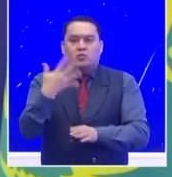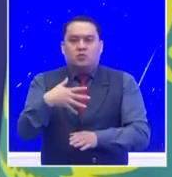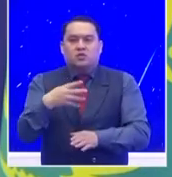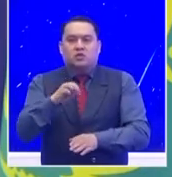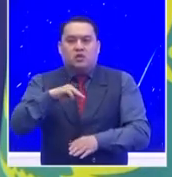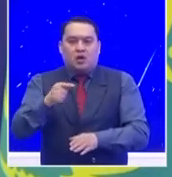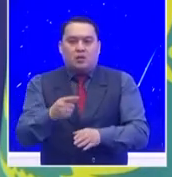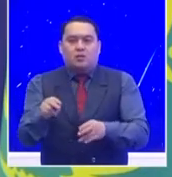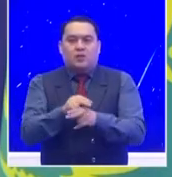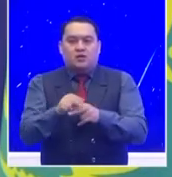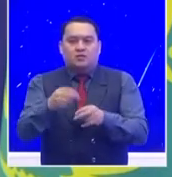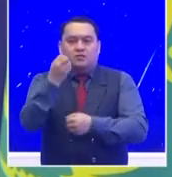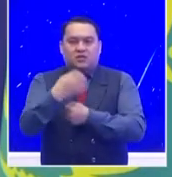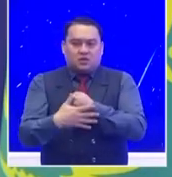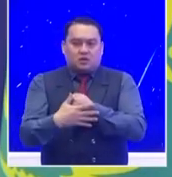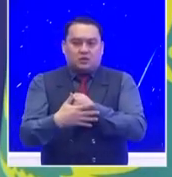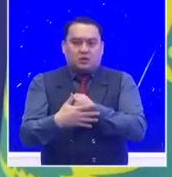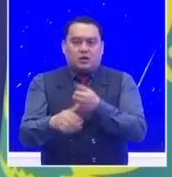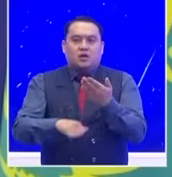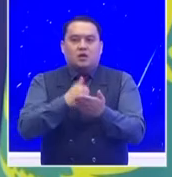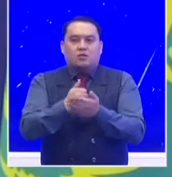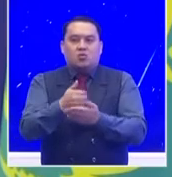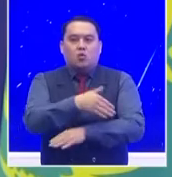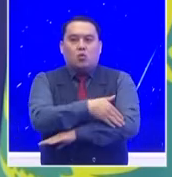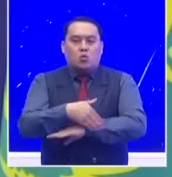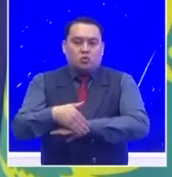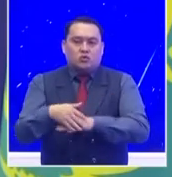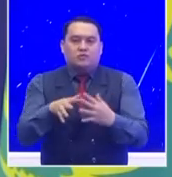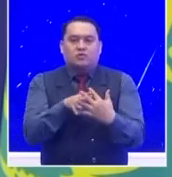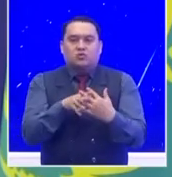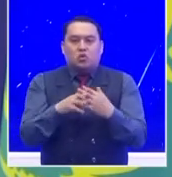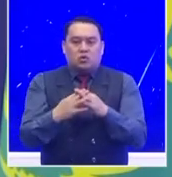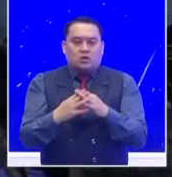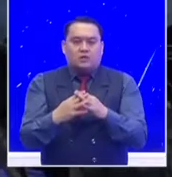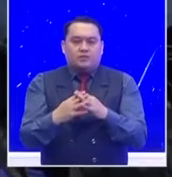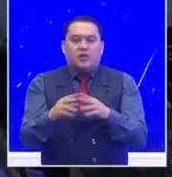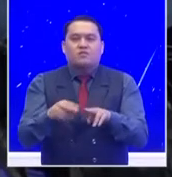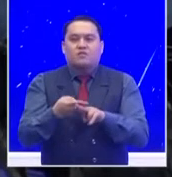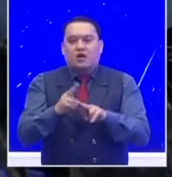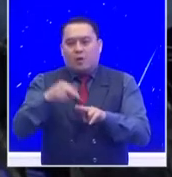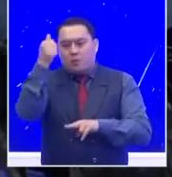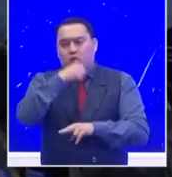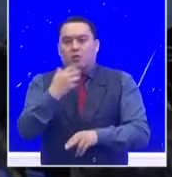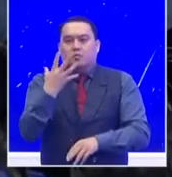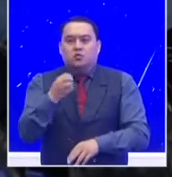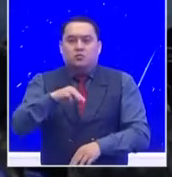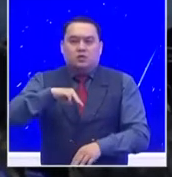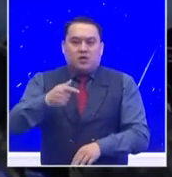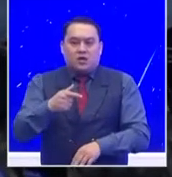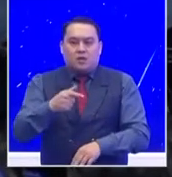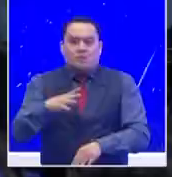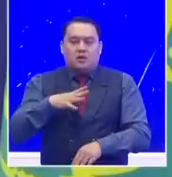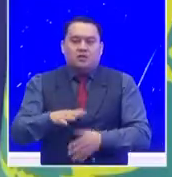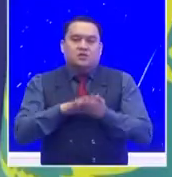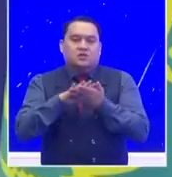миллионов тенге и привели порядок центр. Основные улицы сделали по поселку Боралдай. В этом году около 500 миллионов тенге мы